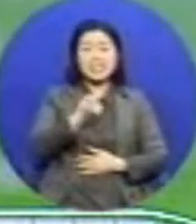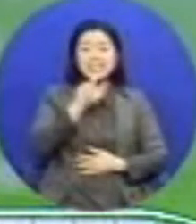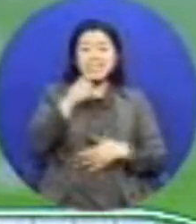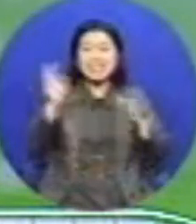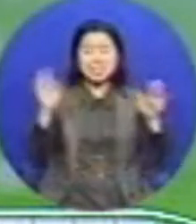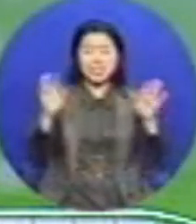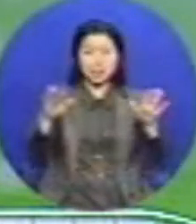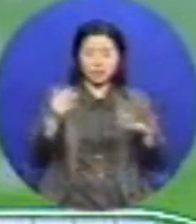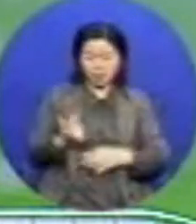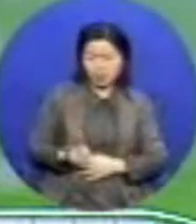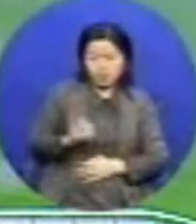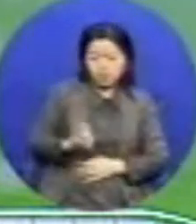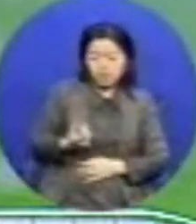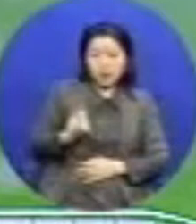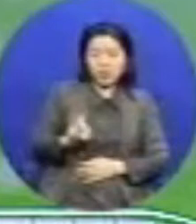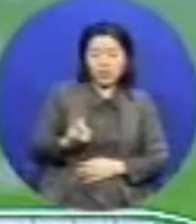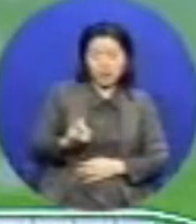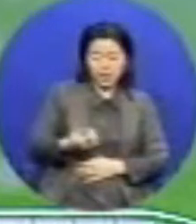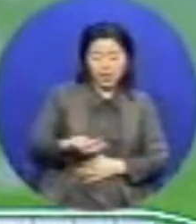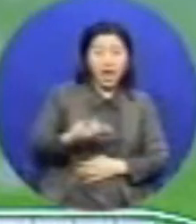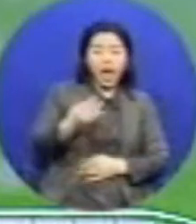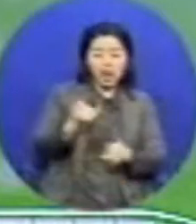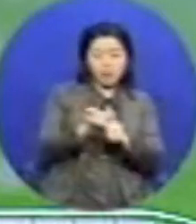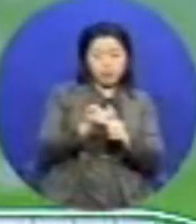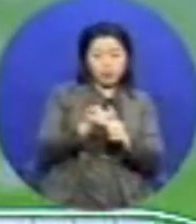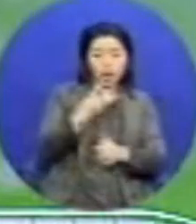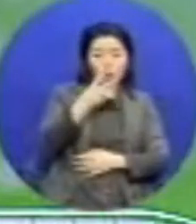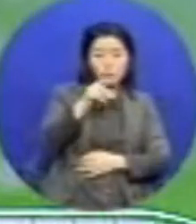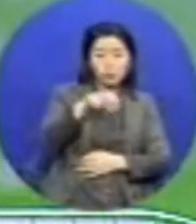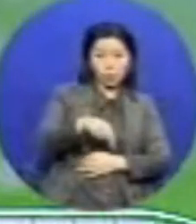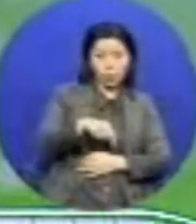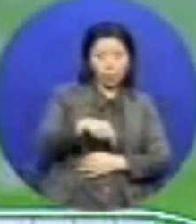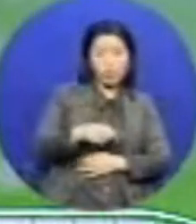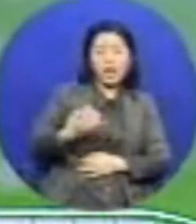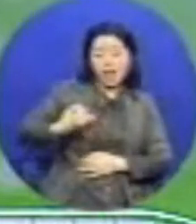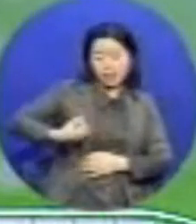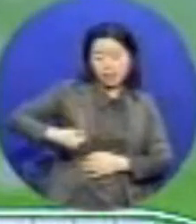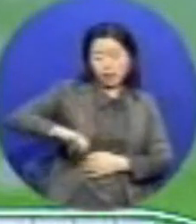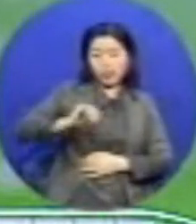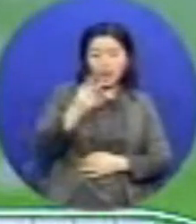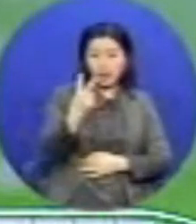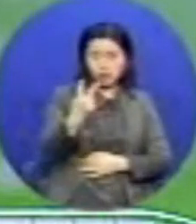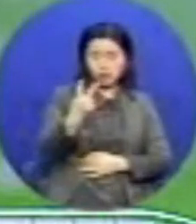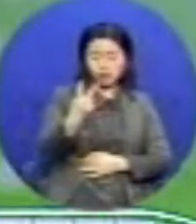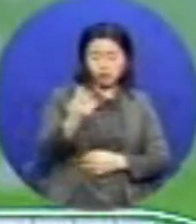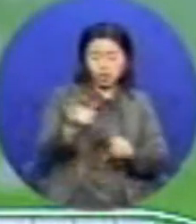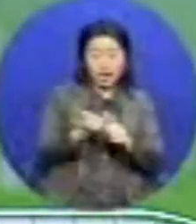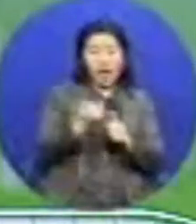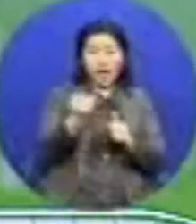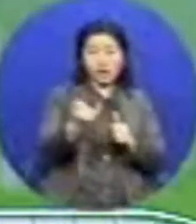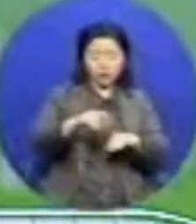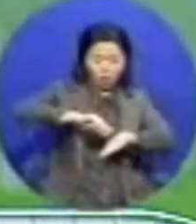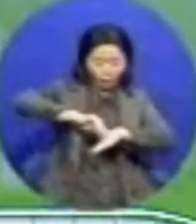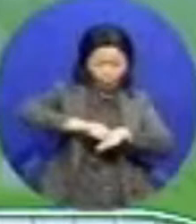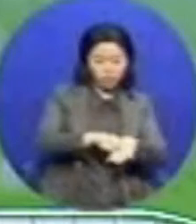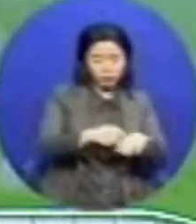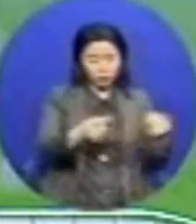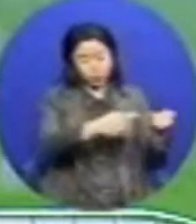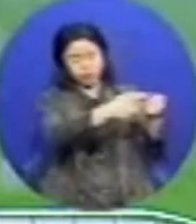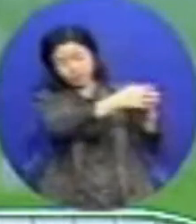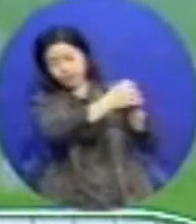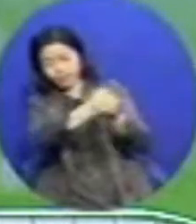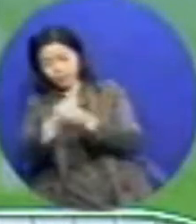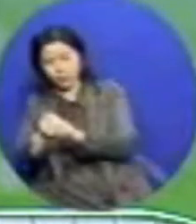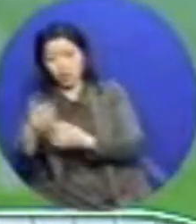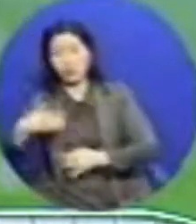롯과 아내와 두 딸 만이라도 구원해 내야 되겠다고 그들을 강좌 누구를 끌고 나가는 겁니다